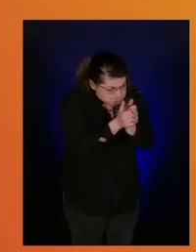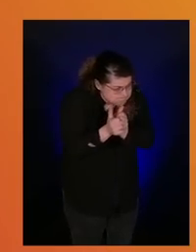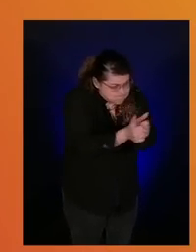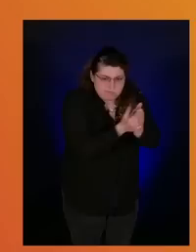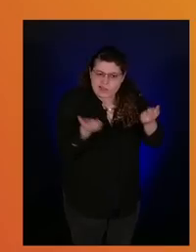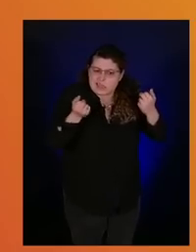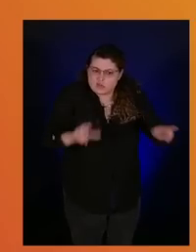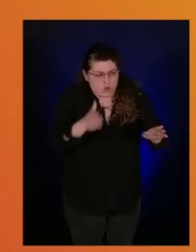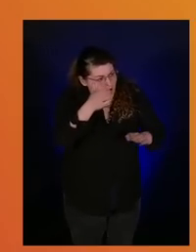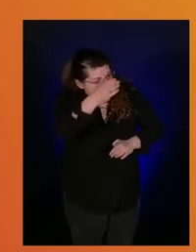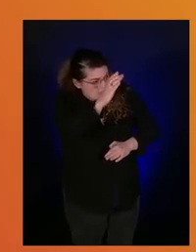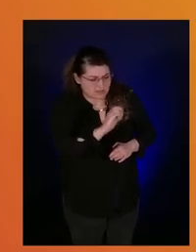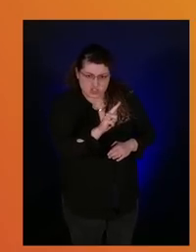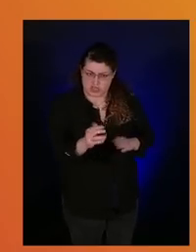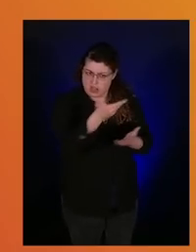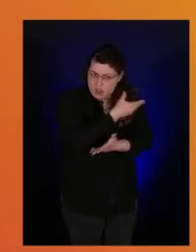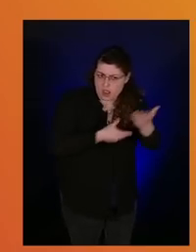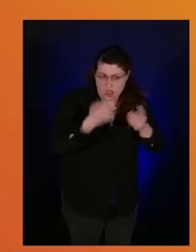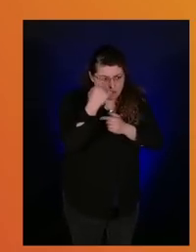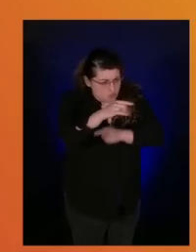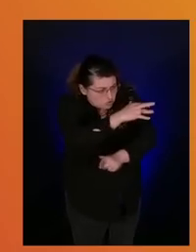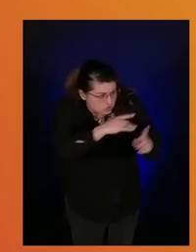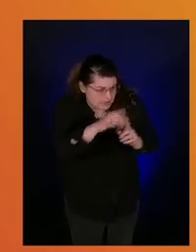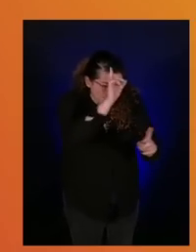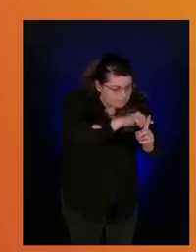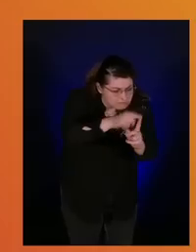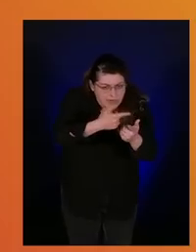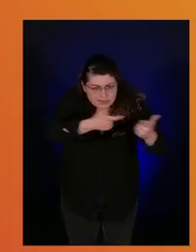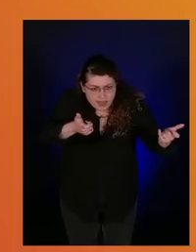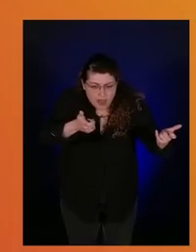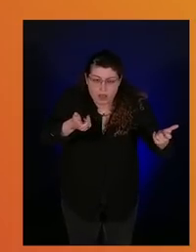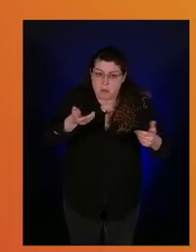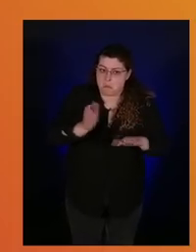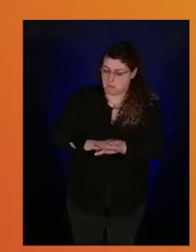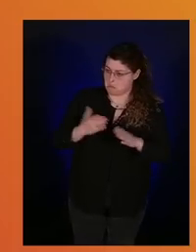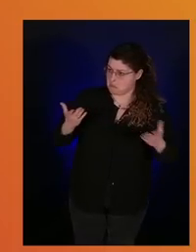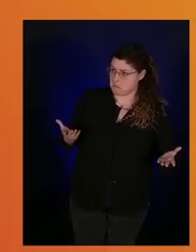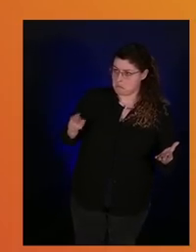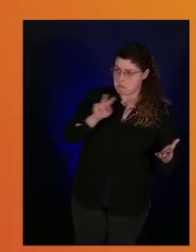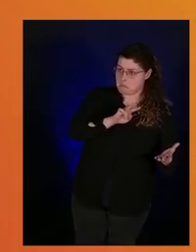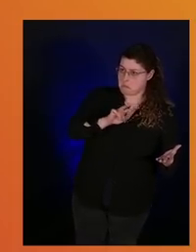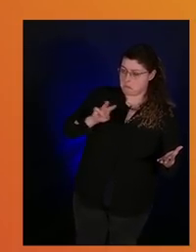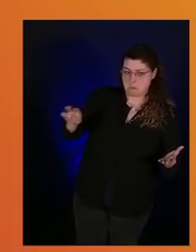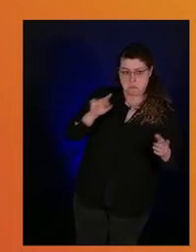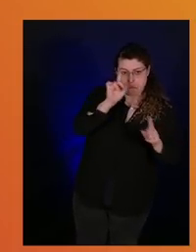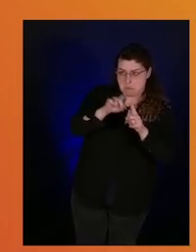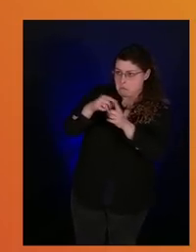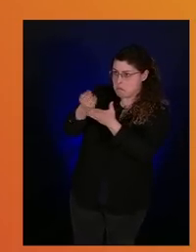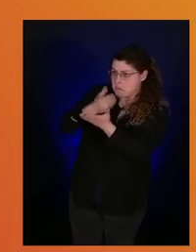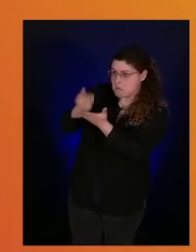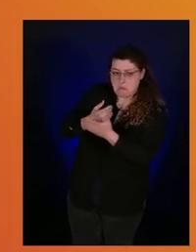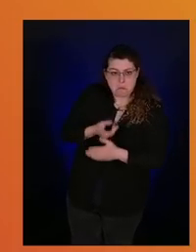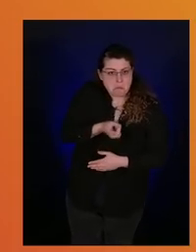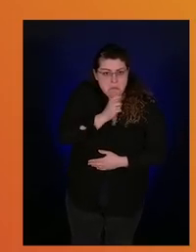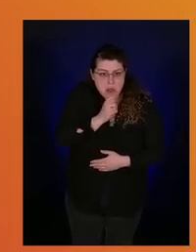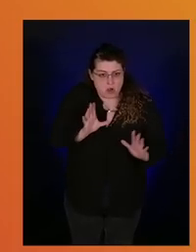On va parler de l'avenir de la CGT pour répondre aux enjeux de société. Alors, pour l'instant, je n'ai pas encore trouvé tous ces éléments, hein, mais j'espère que ça va venir